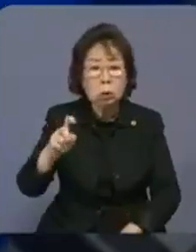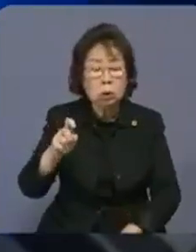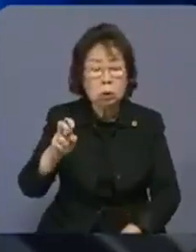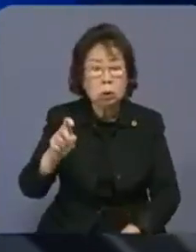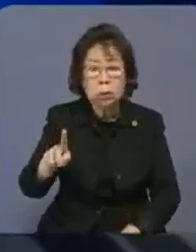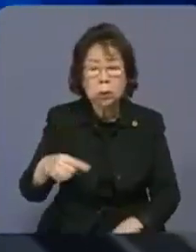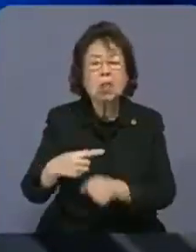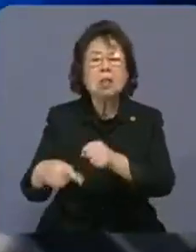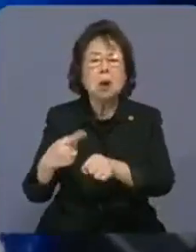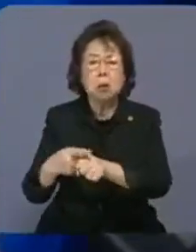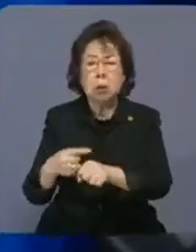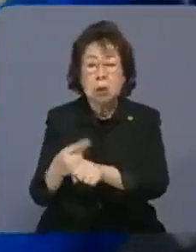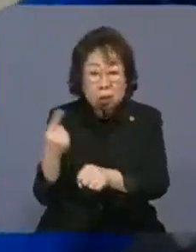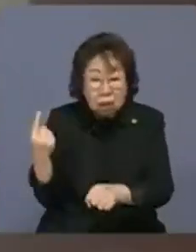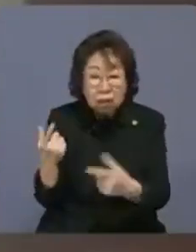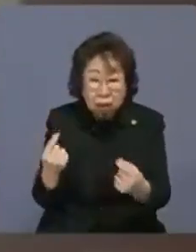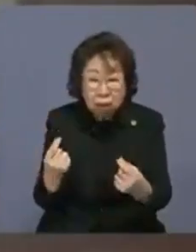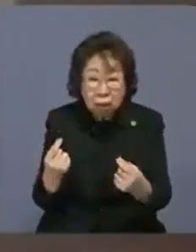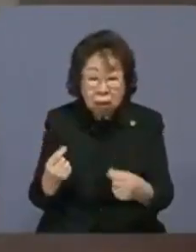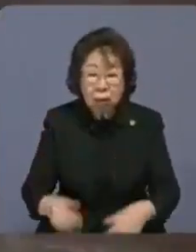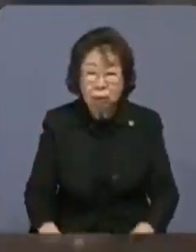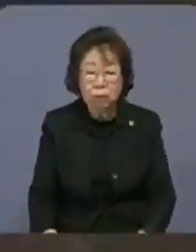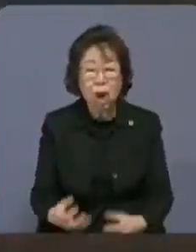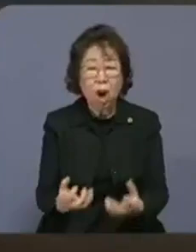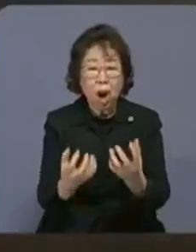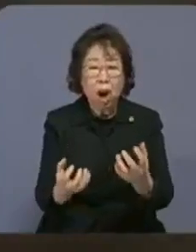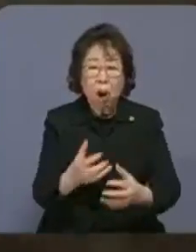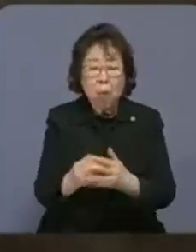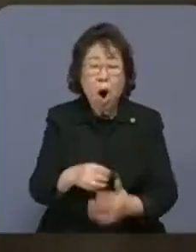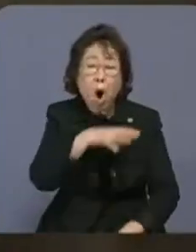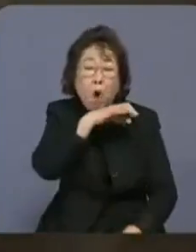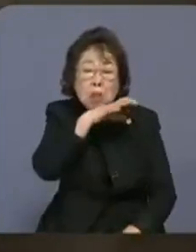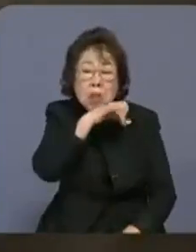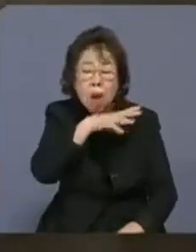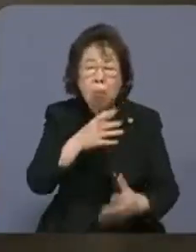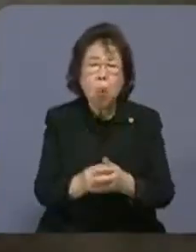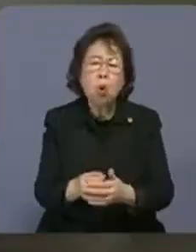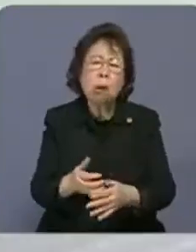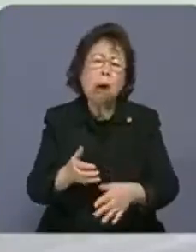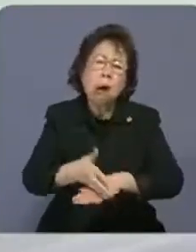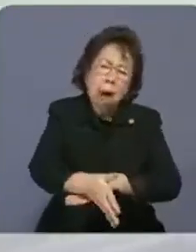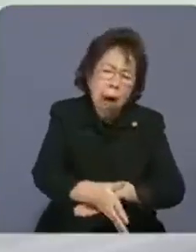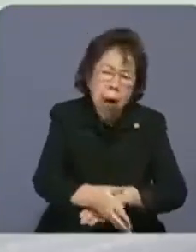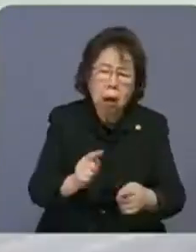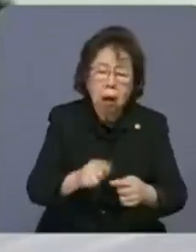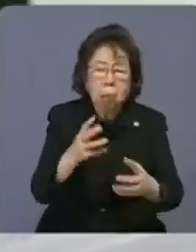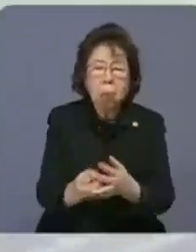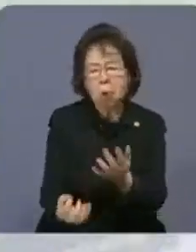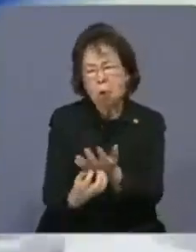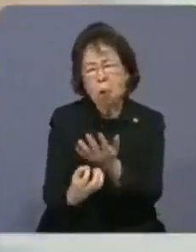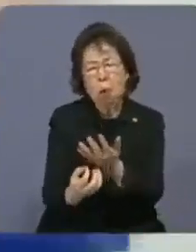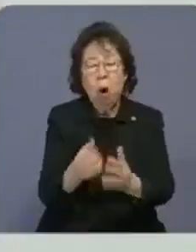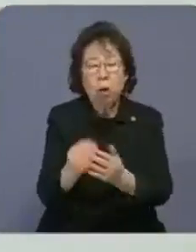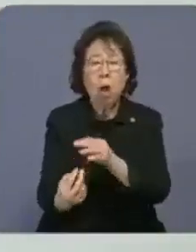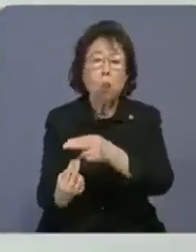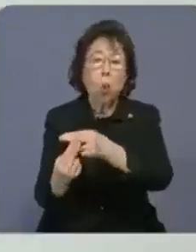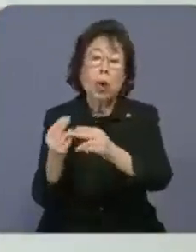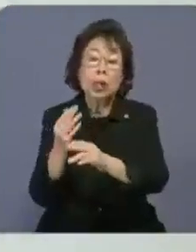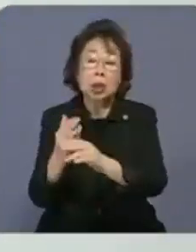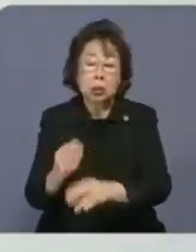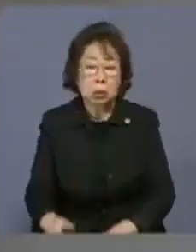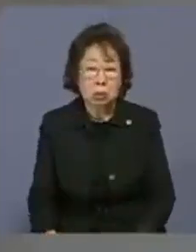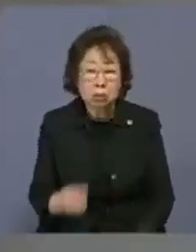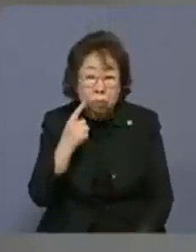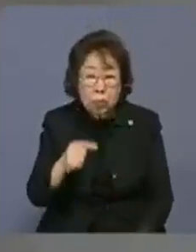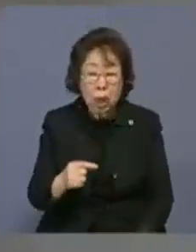가 1년이나 2년 지난 튀김과 갑오징어 등 유통기한이 지난 냉동식품을 사용하거나 보관 했는데 이